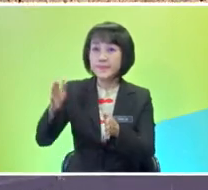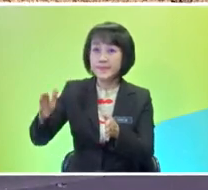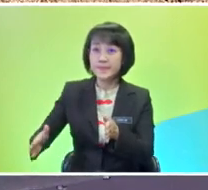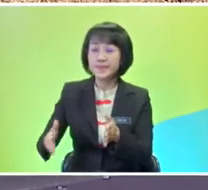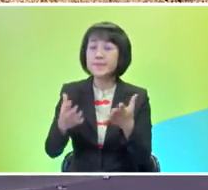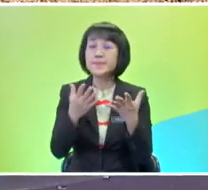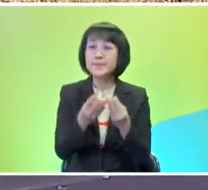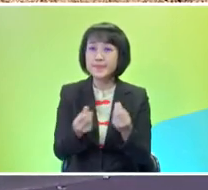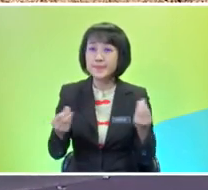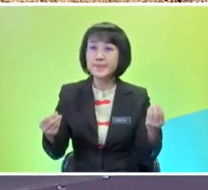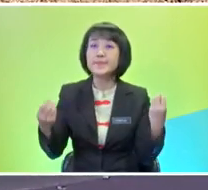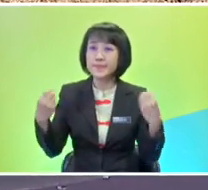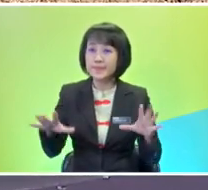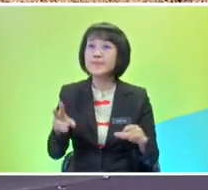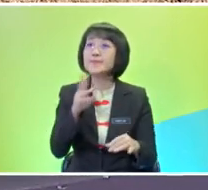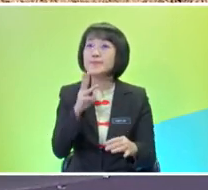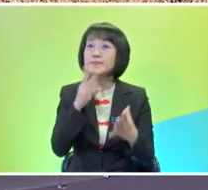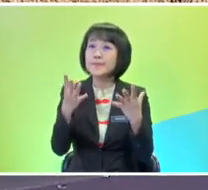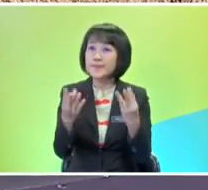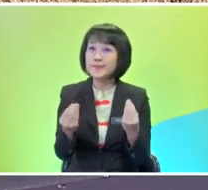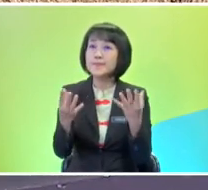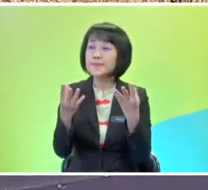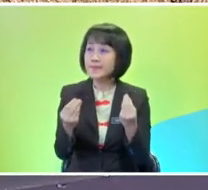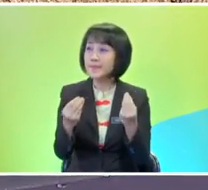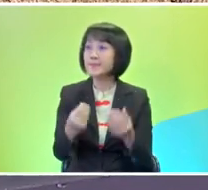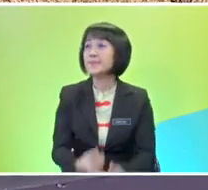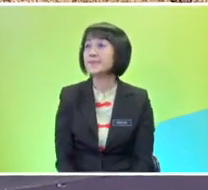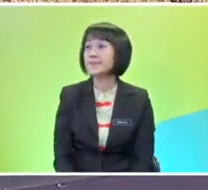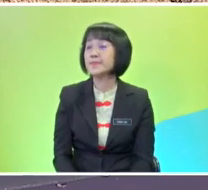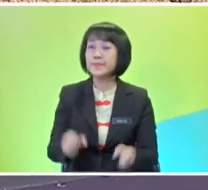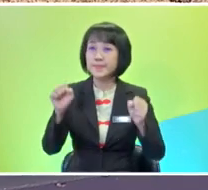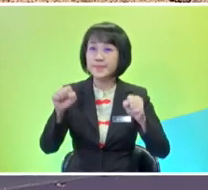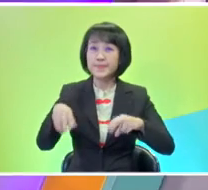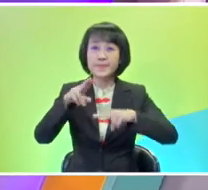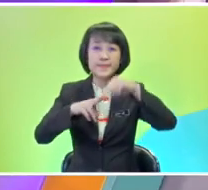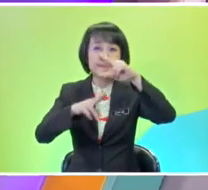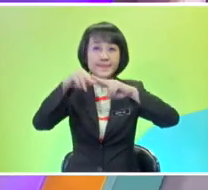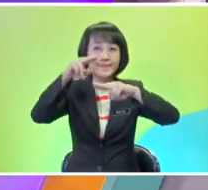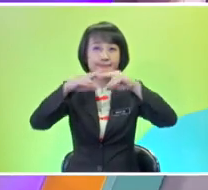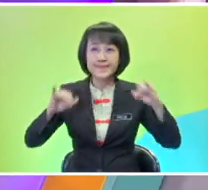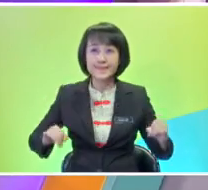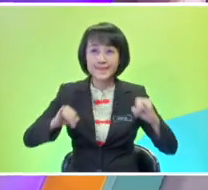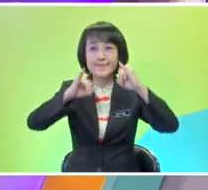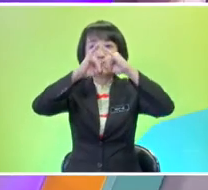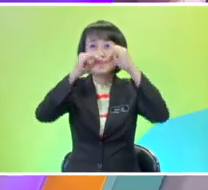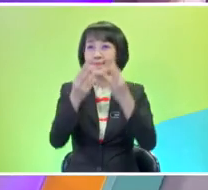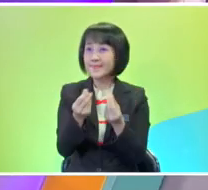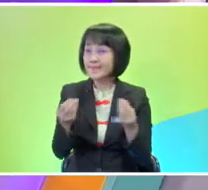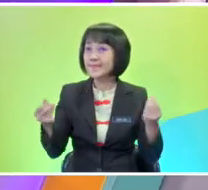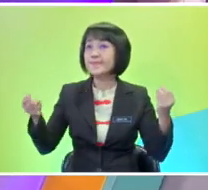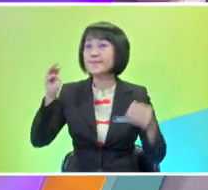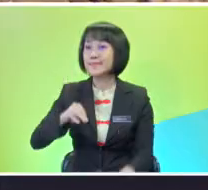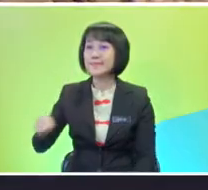pantai ataupun Sungai kita boleh membina istana pasir murid-murid di rumah